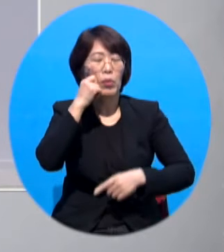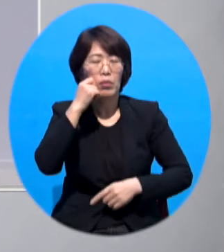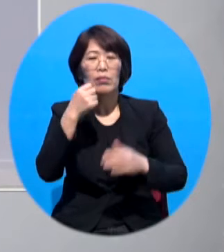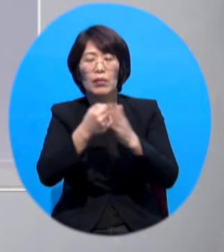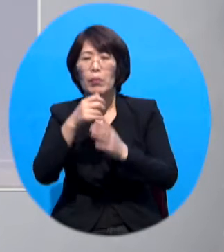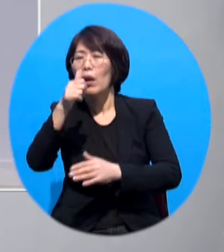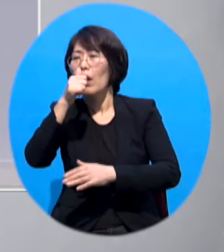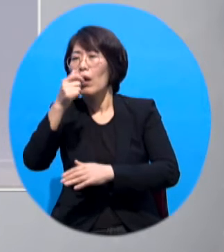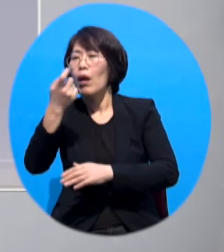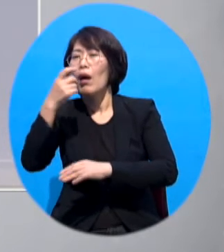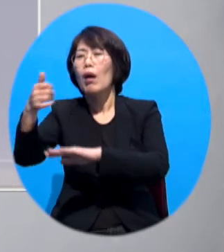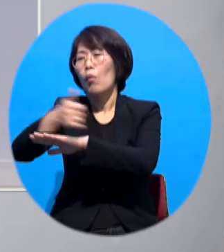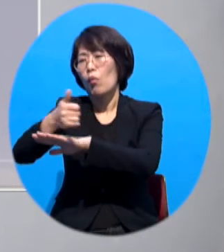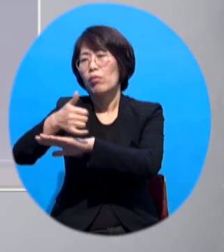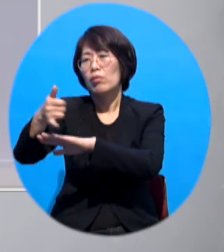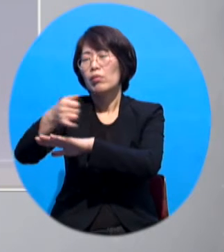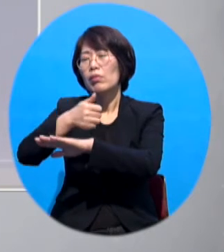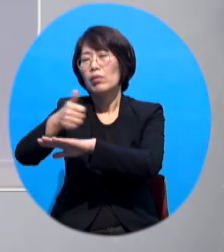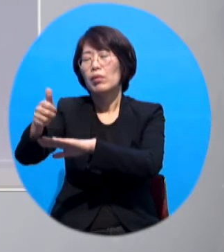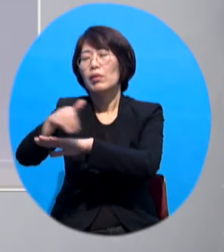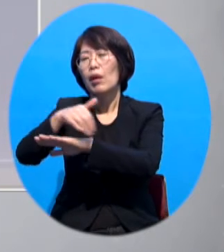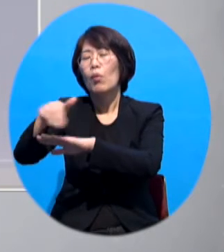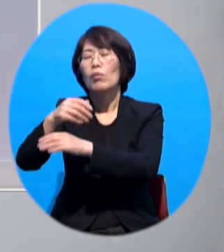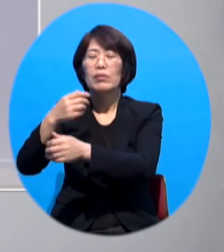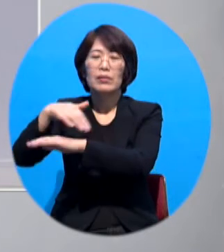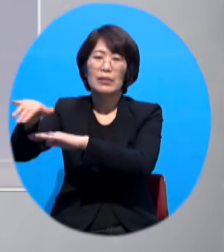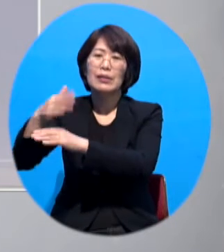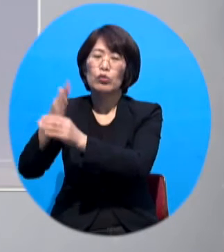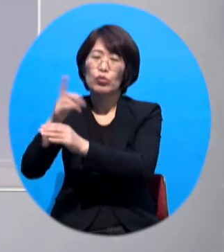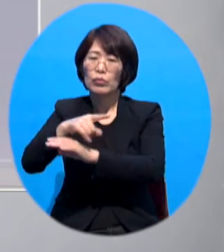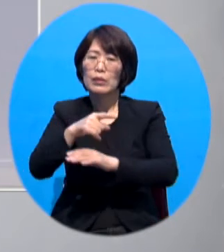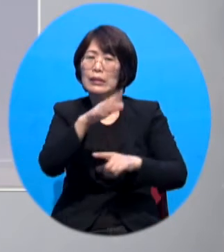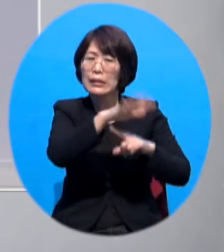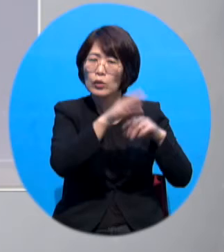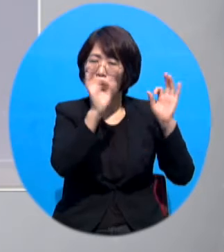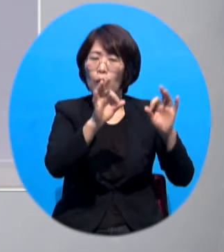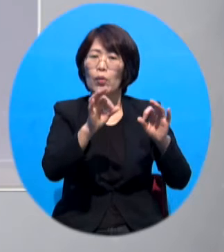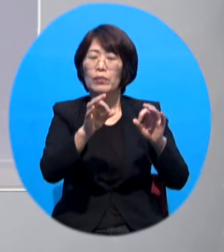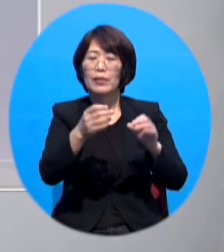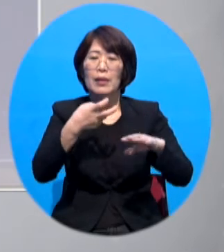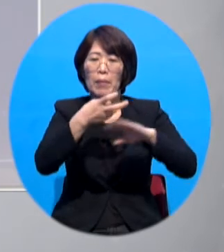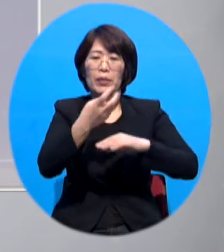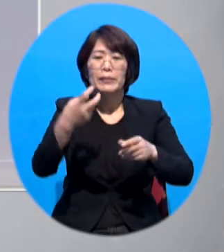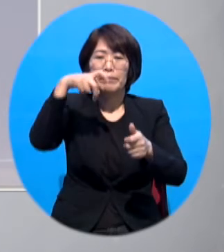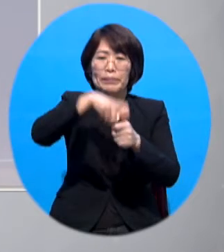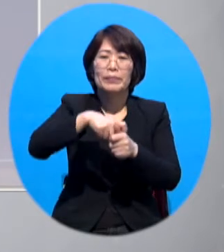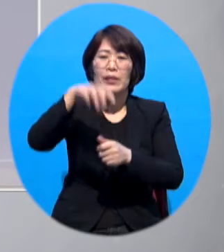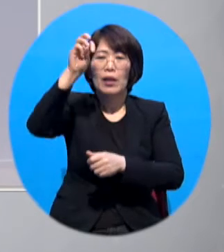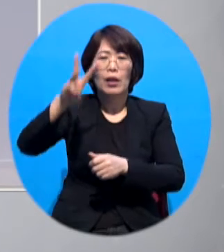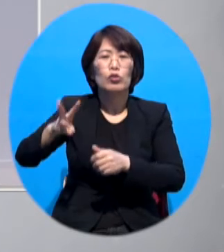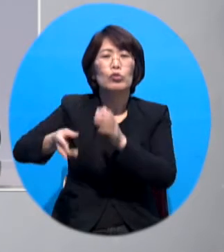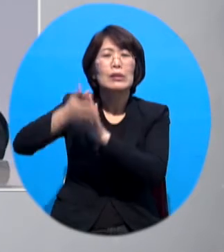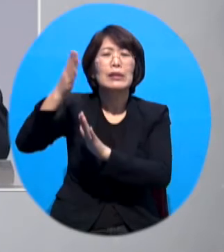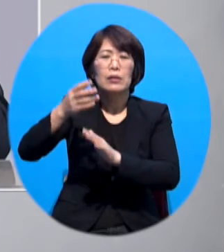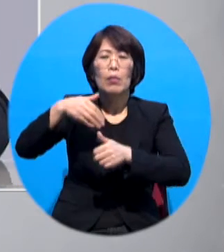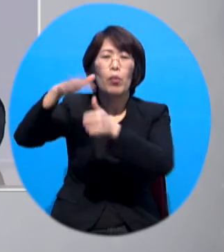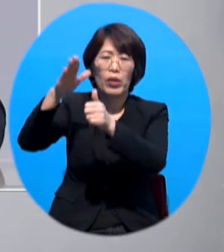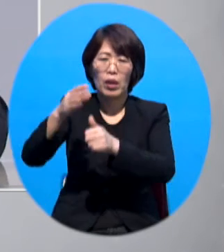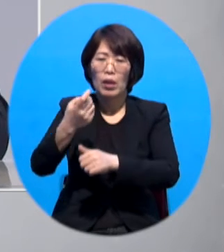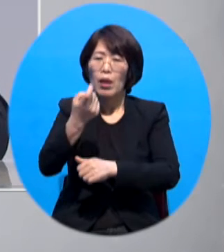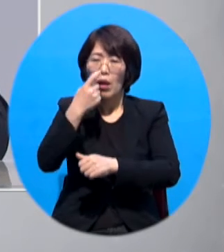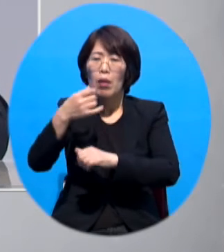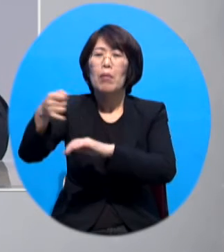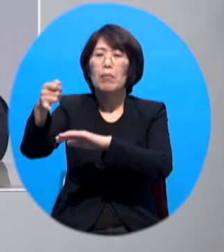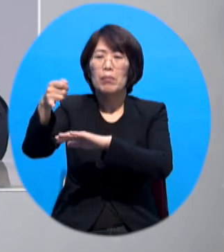됩니다 제가 근무했던 보석이나 화순 해보면 시골에서도 아이들을 버스 태워서 의 리나 광주시 로 보냅니다 이런 학부모님들의